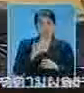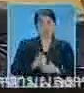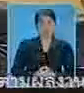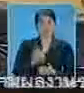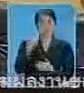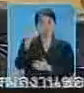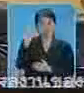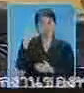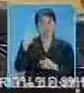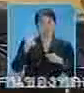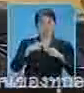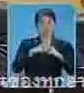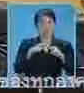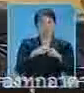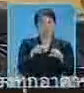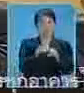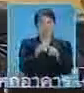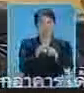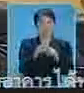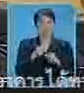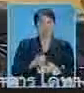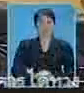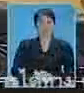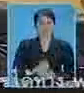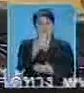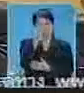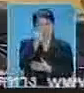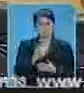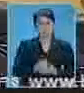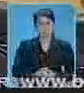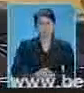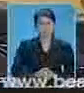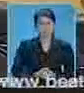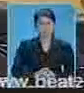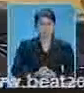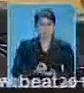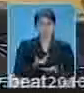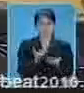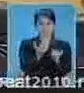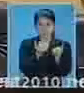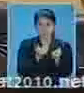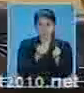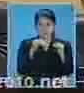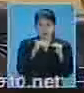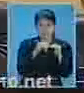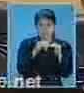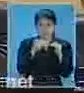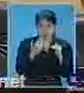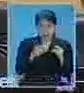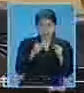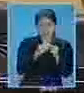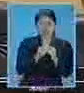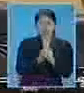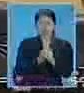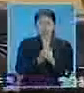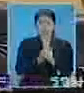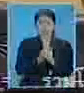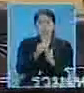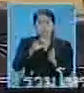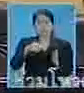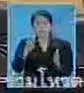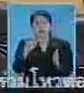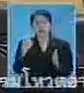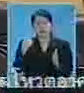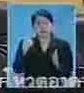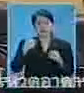ที่พูดง่ายๆก็คือผู้ที่อ้างว่าจะมารับสิทธิ์สุดท้ายแล้วเบี้ยวไม่มารับซึ่งก็จะสร้างปั